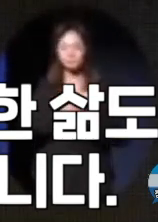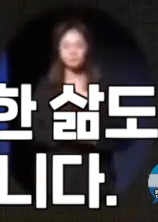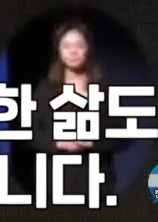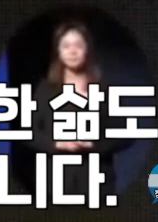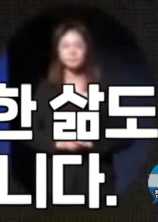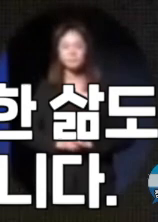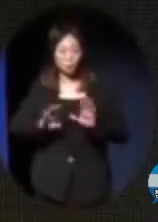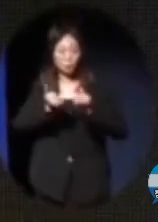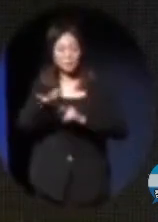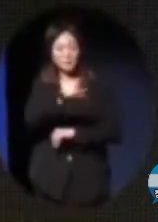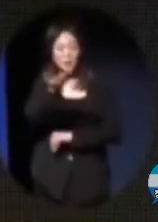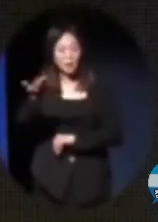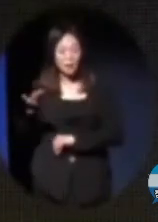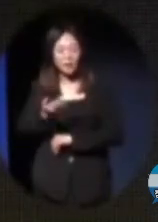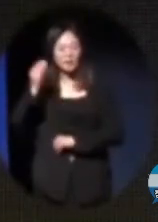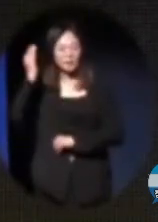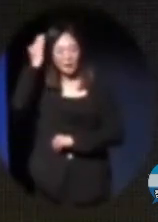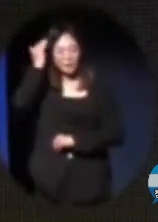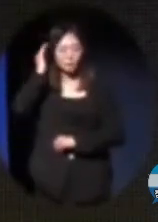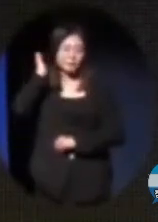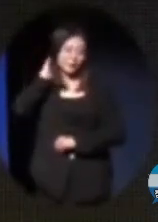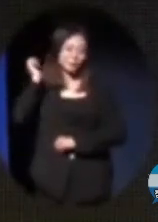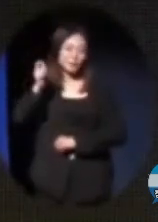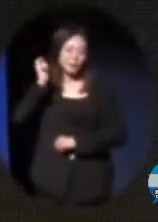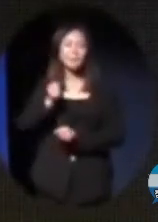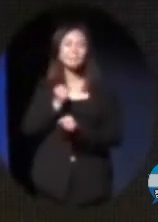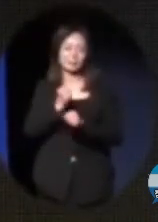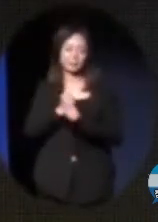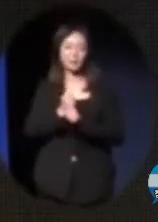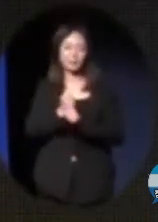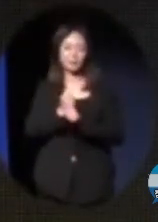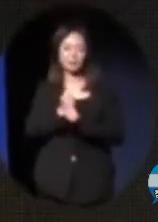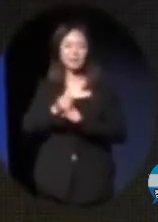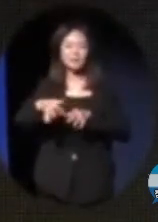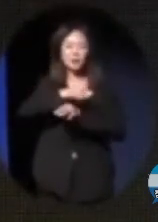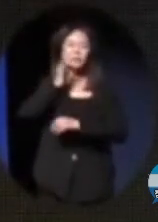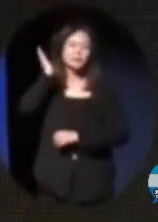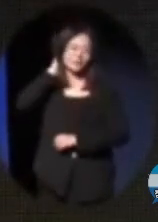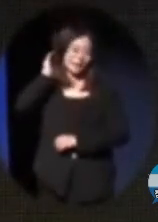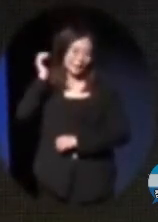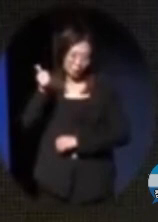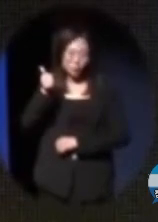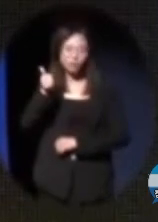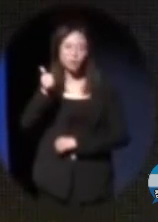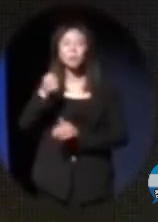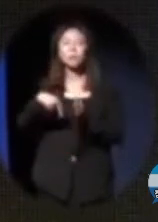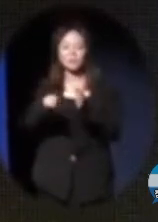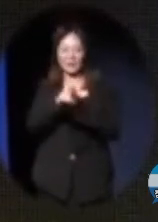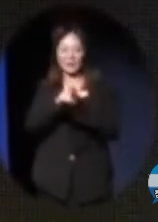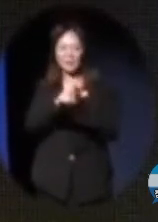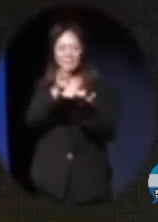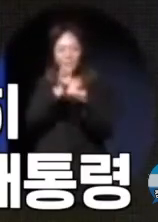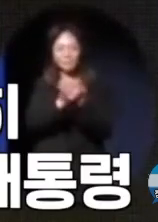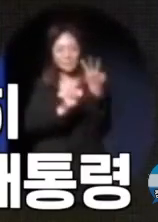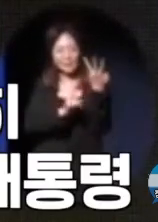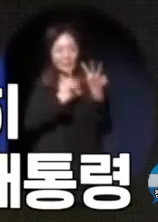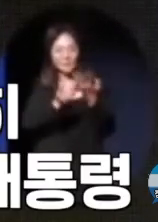이루어지지 않습니다. 강한 대한민국을 만드는 경제 대통령의 세 가지 원칙을